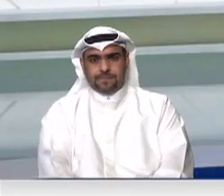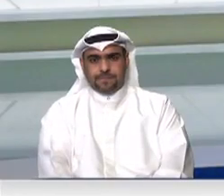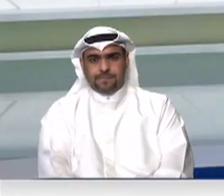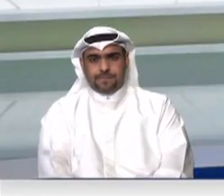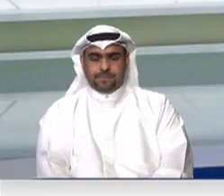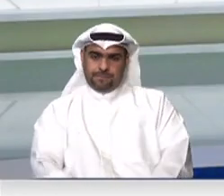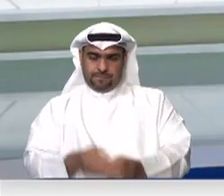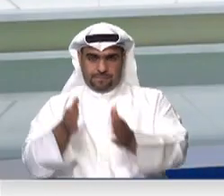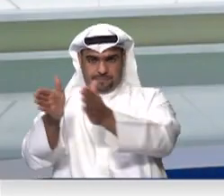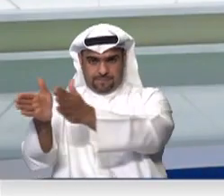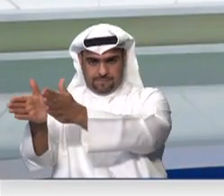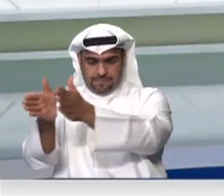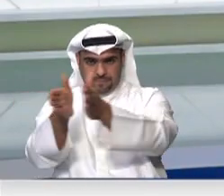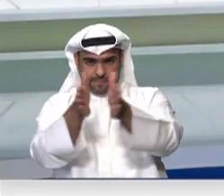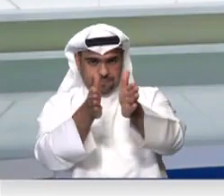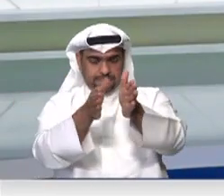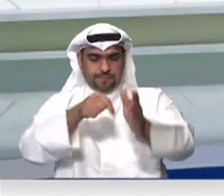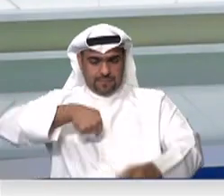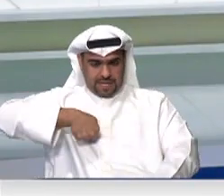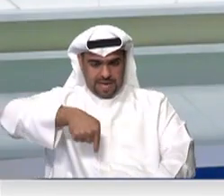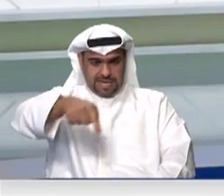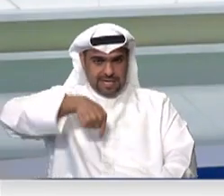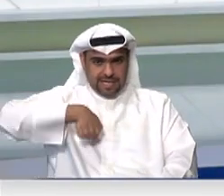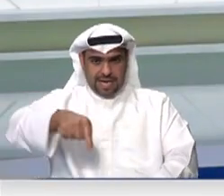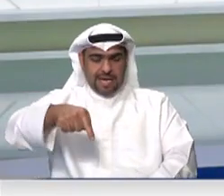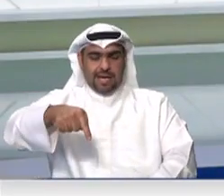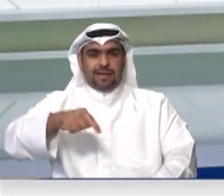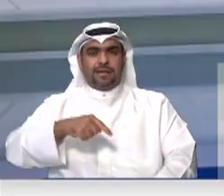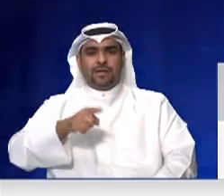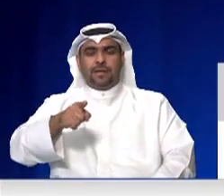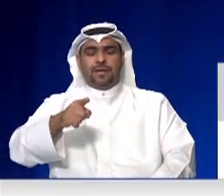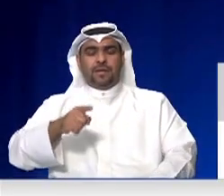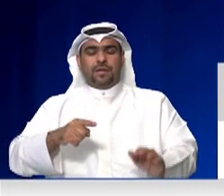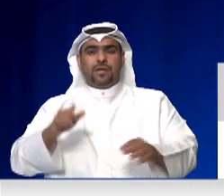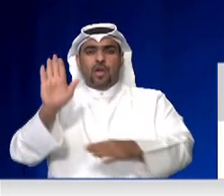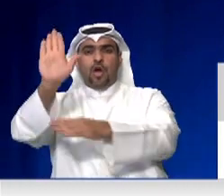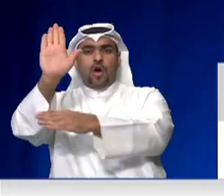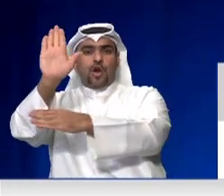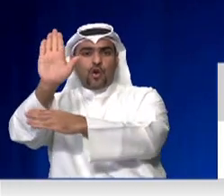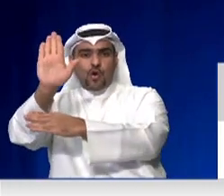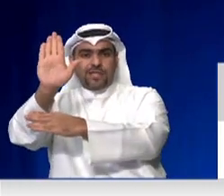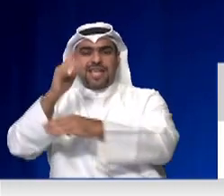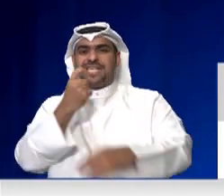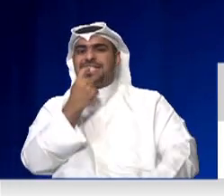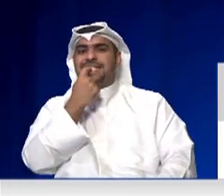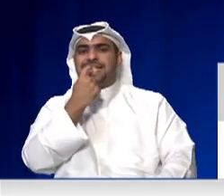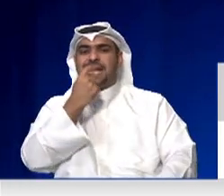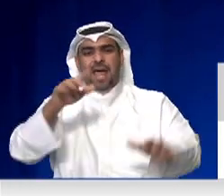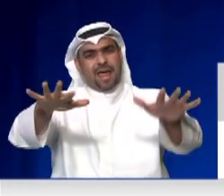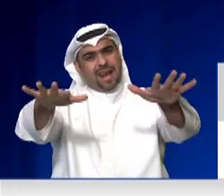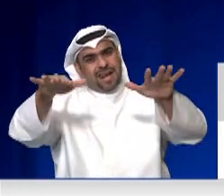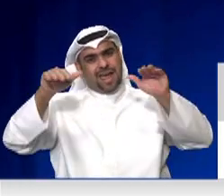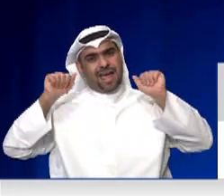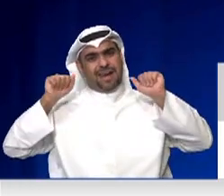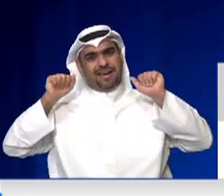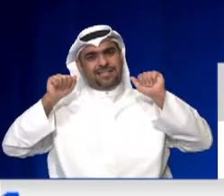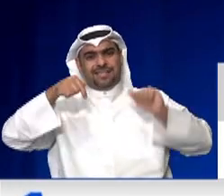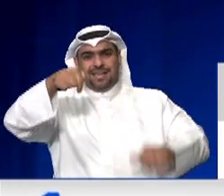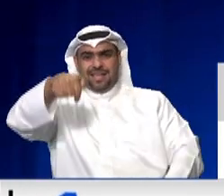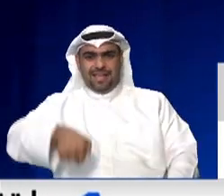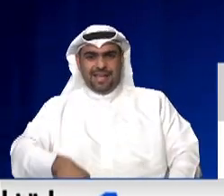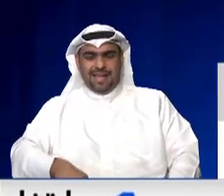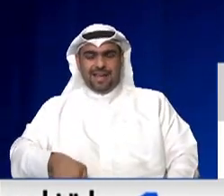نظرا لانقضاء مدته، قررت هيئة أسواق المال إلغاء ترخيص صندوق بيتك كابيتال